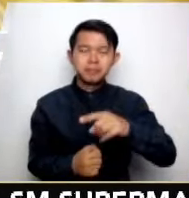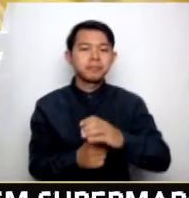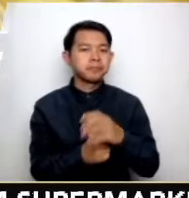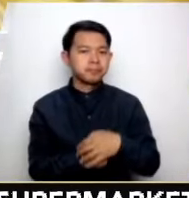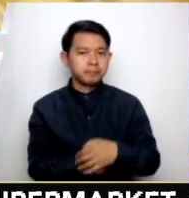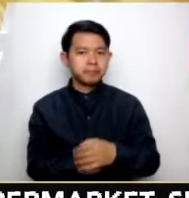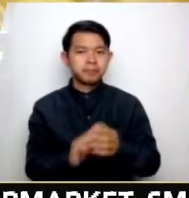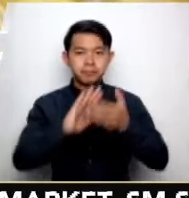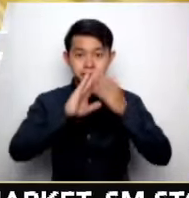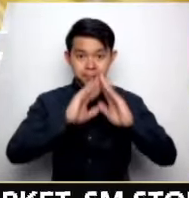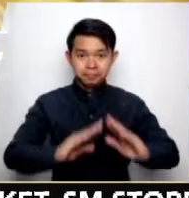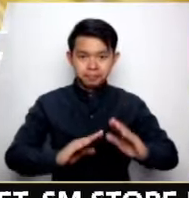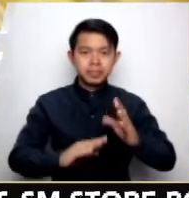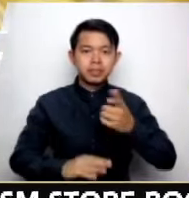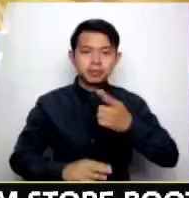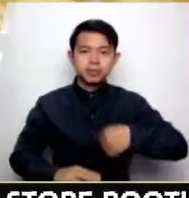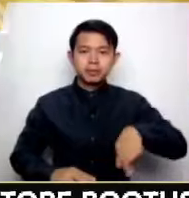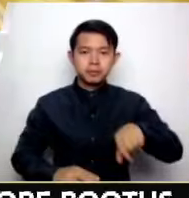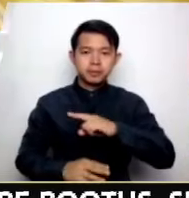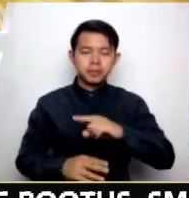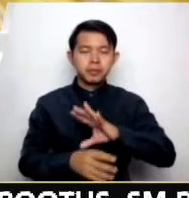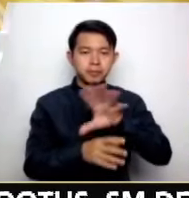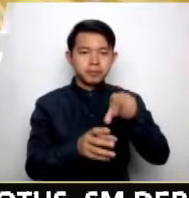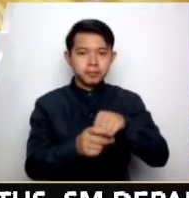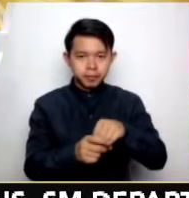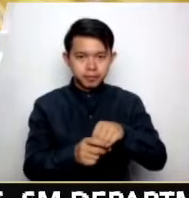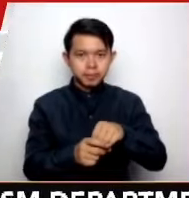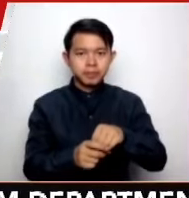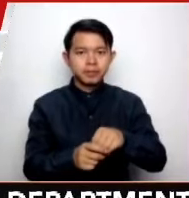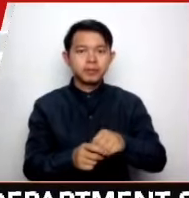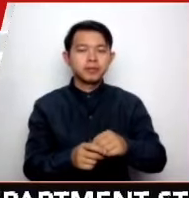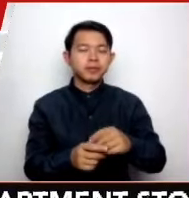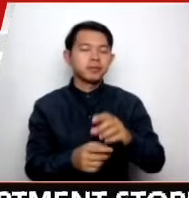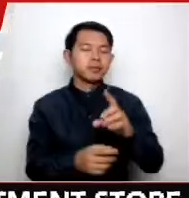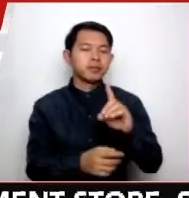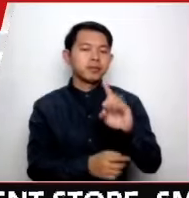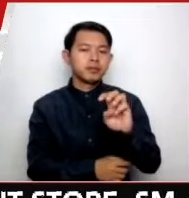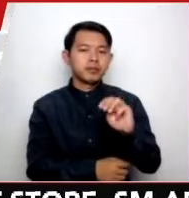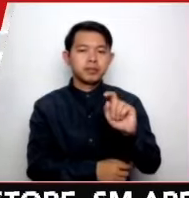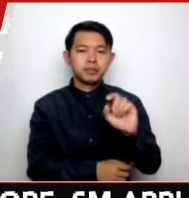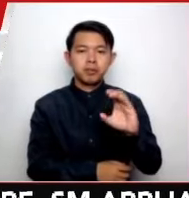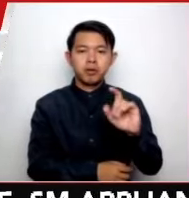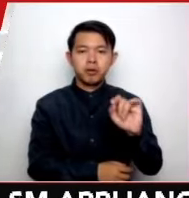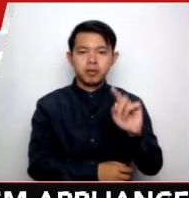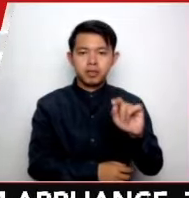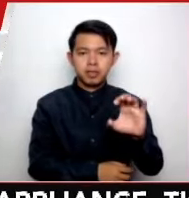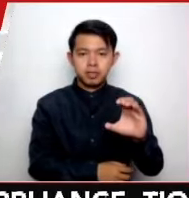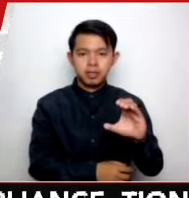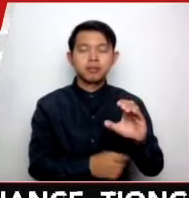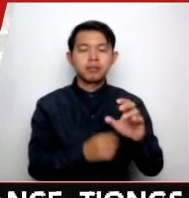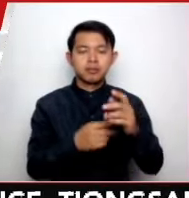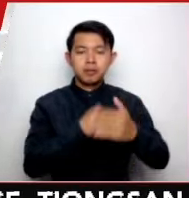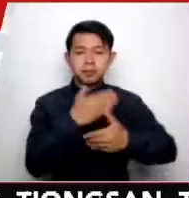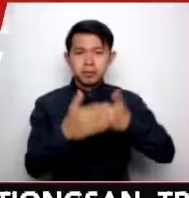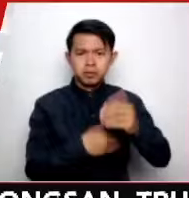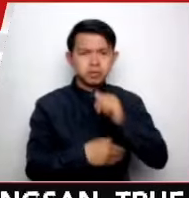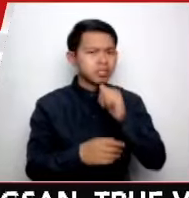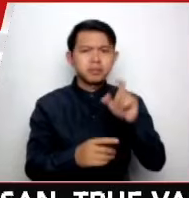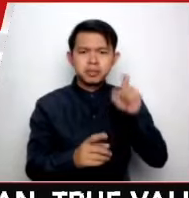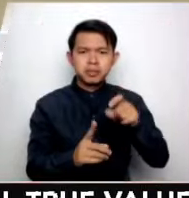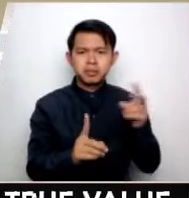pag participate sa ganong democratic process namanas ang kailangan natin